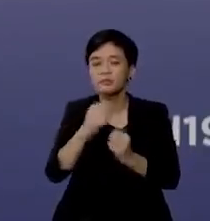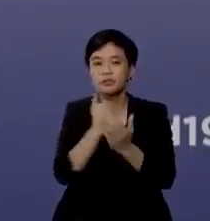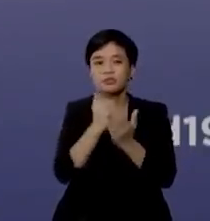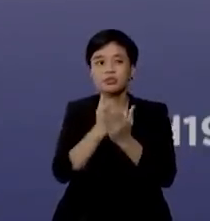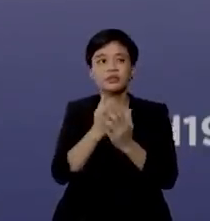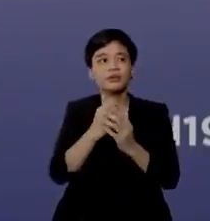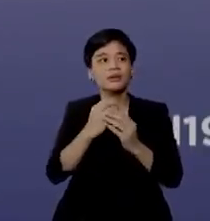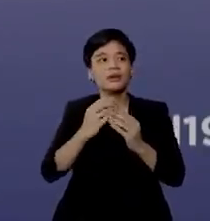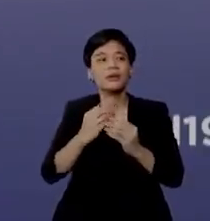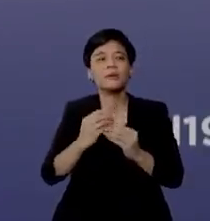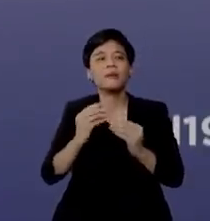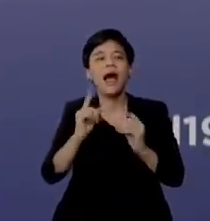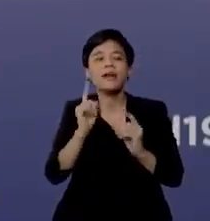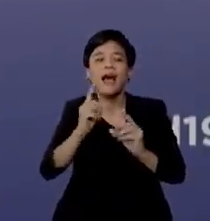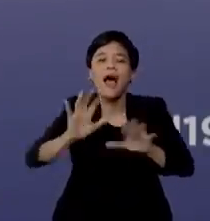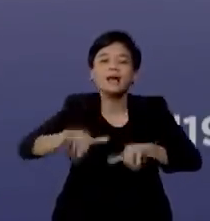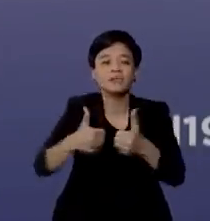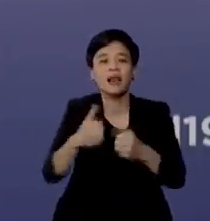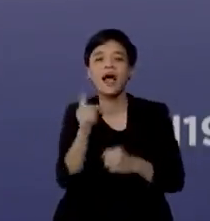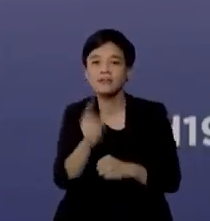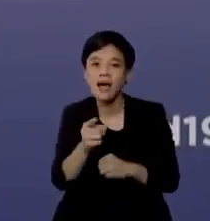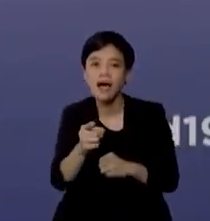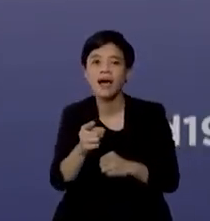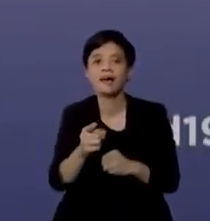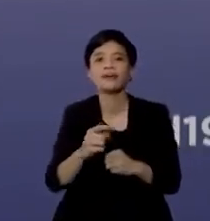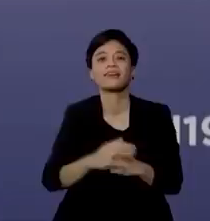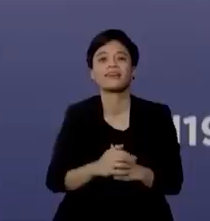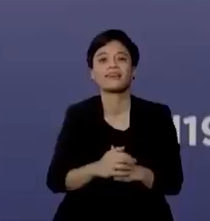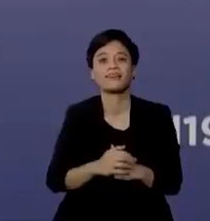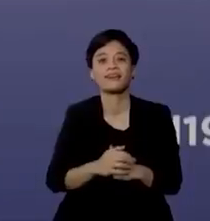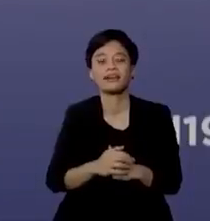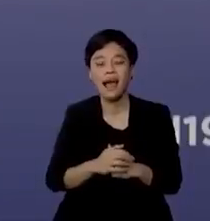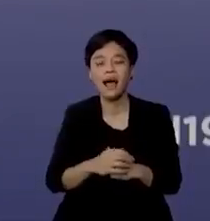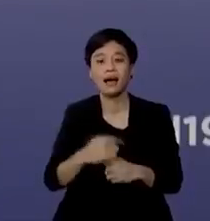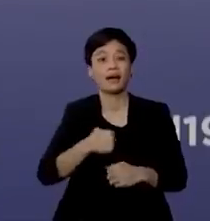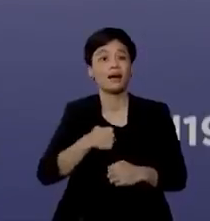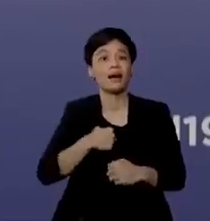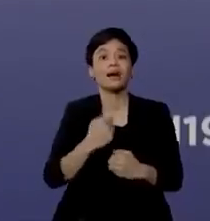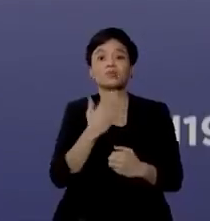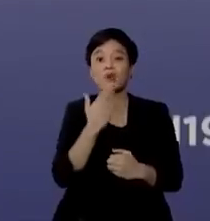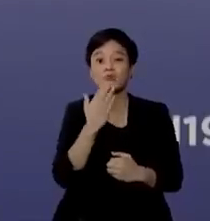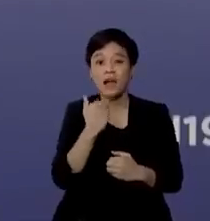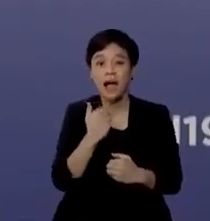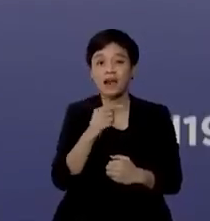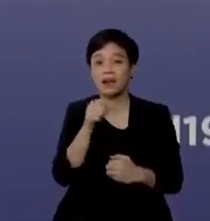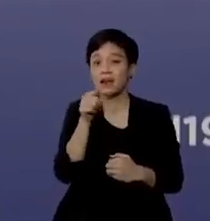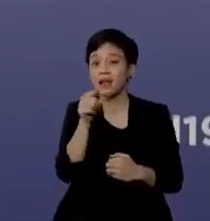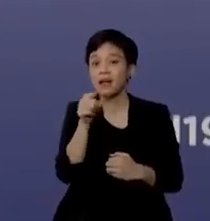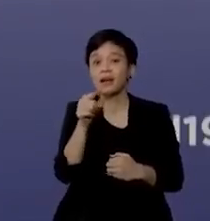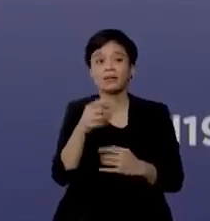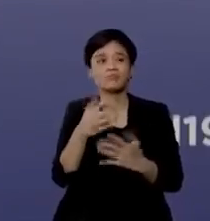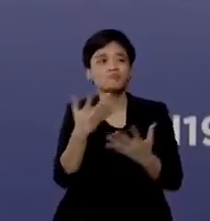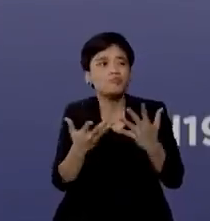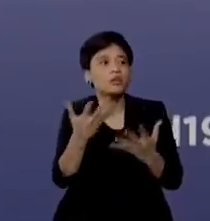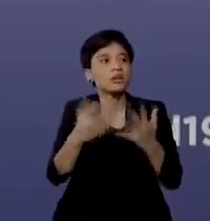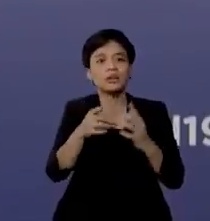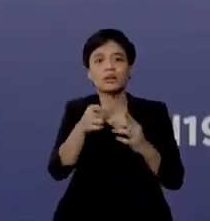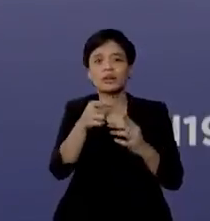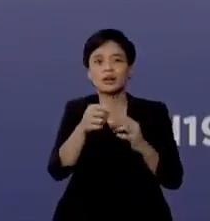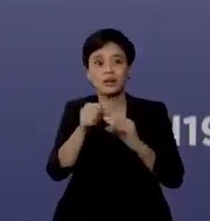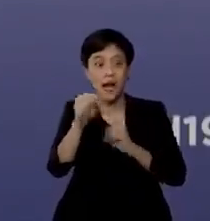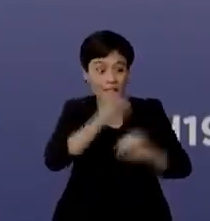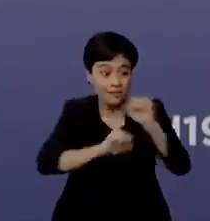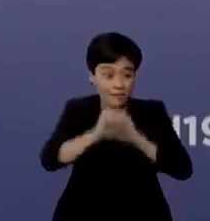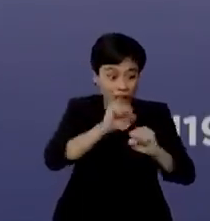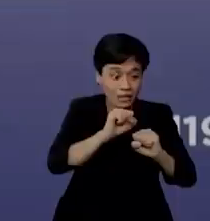yang produktif Oleh karena itu kami berharap apabila memang aktivitas itu tidak terkait dengan